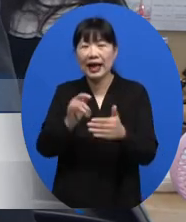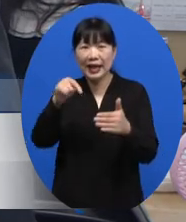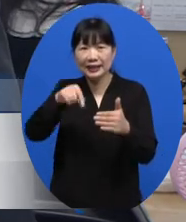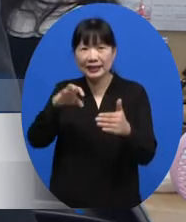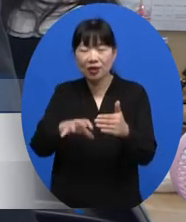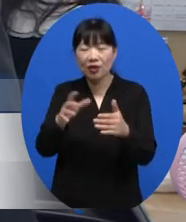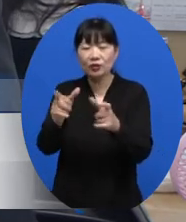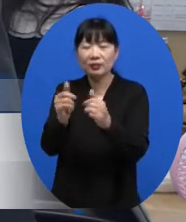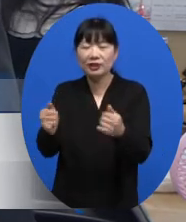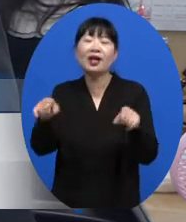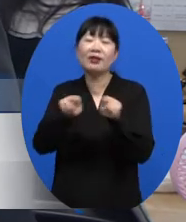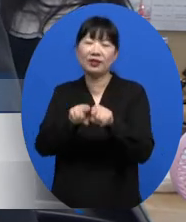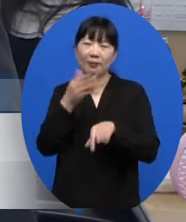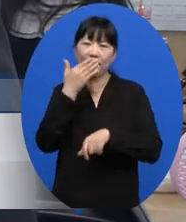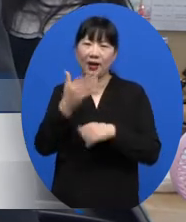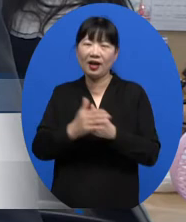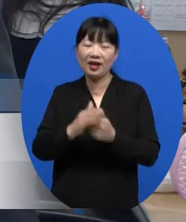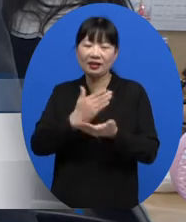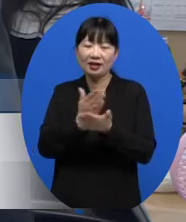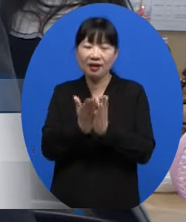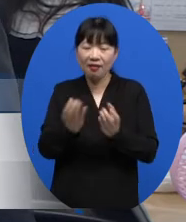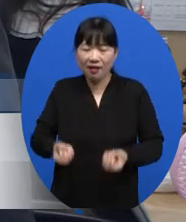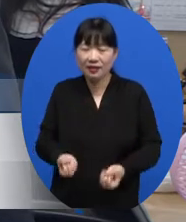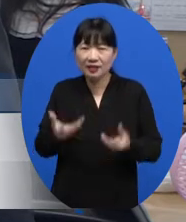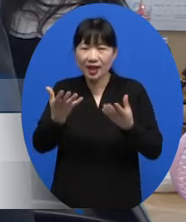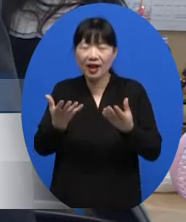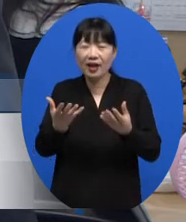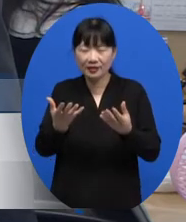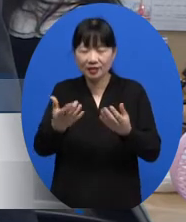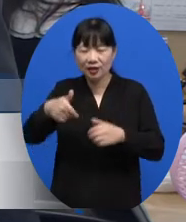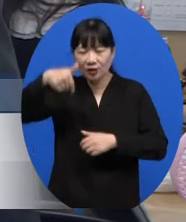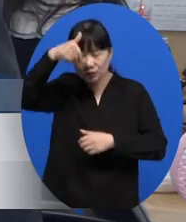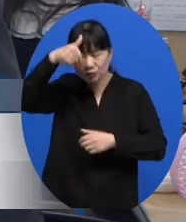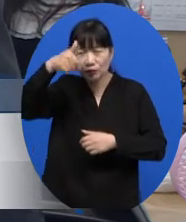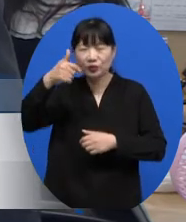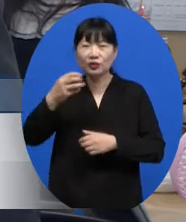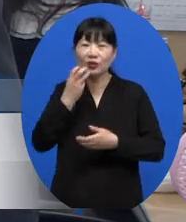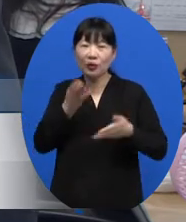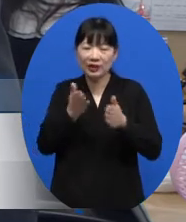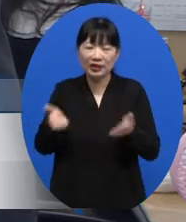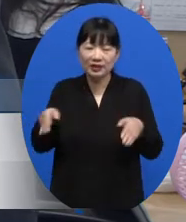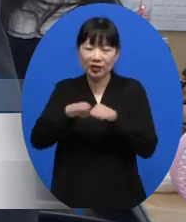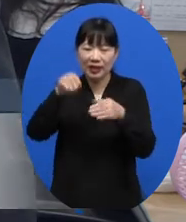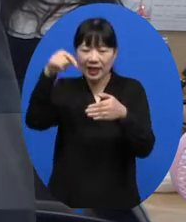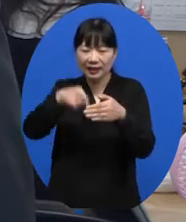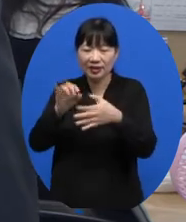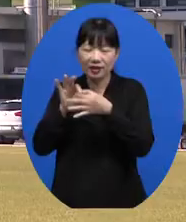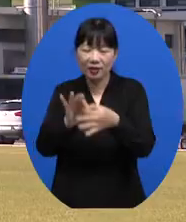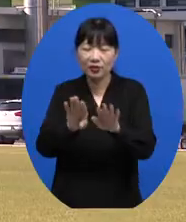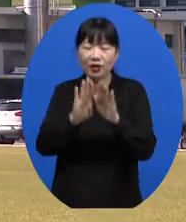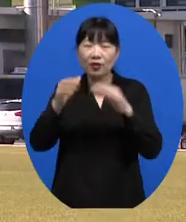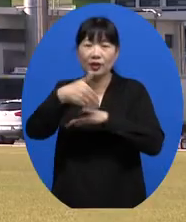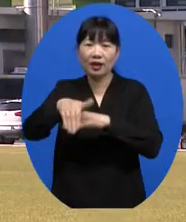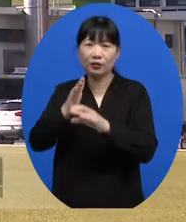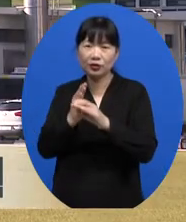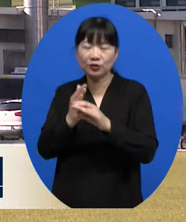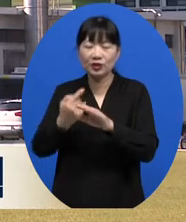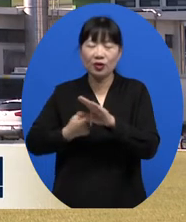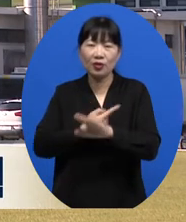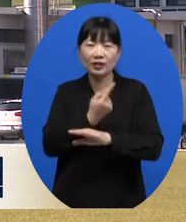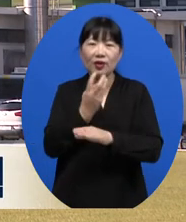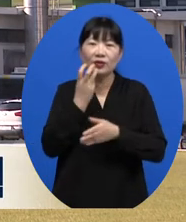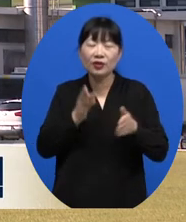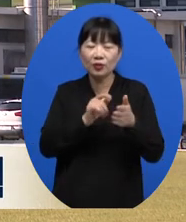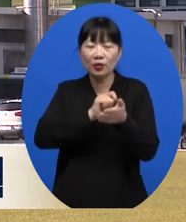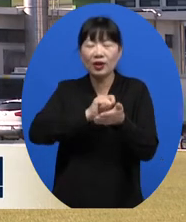도민들과 함께할 수 있는 그 다양한 행사를 구청사에서 지속적으로 개최할 계획입니다. 이외에도